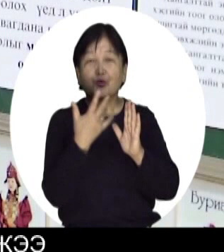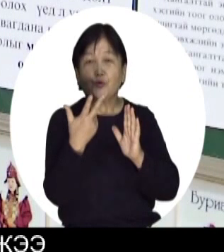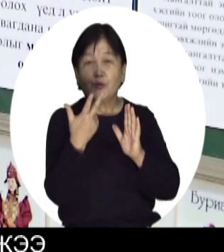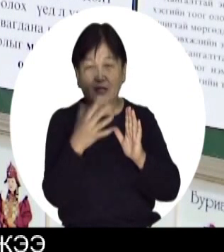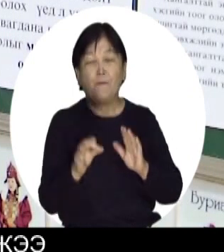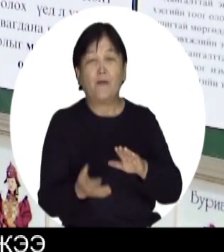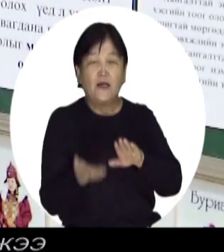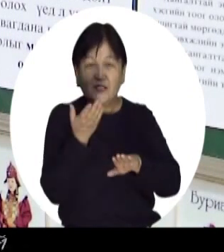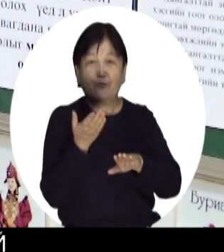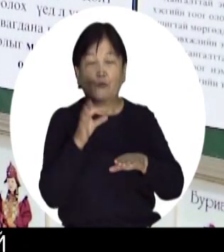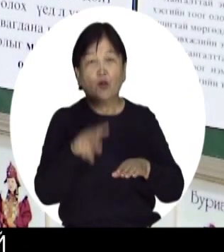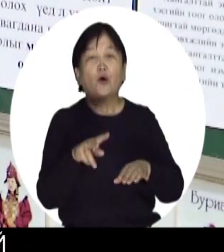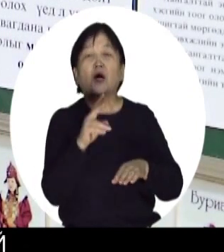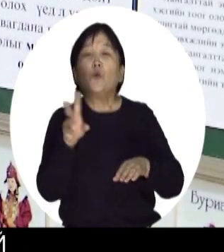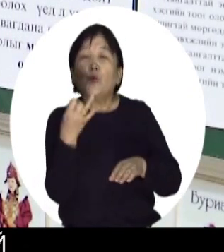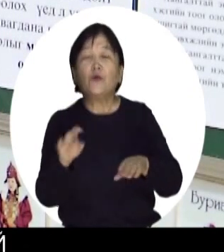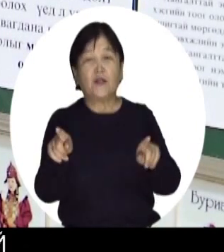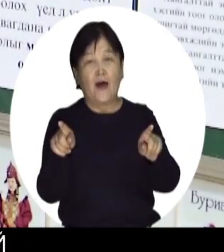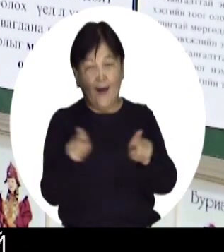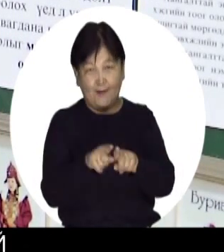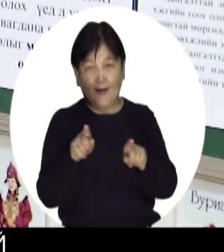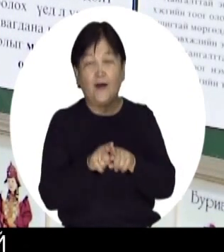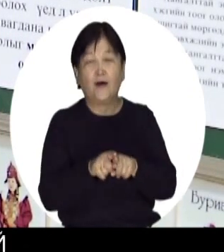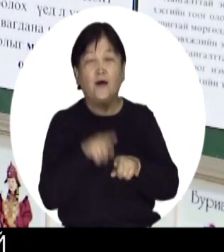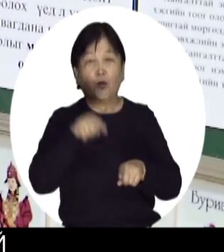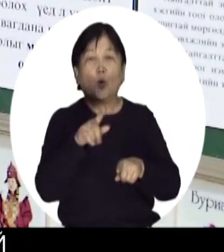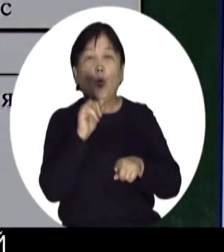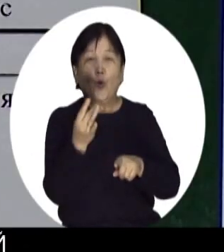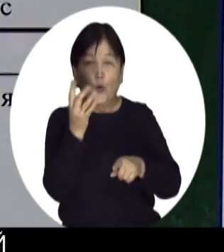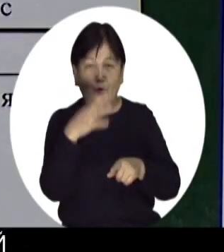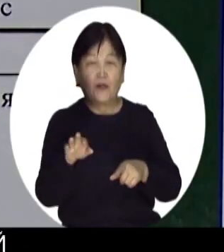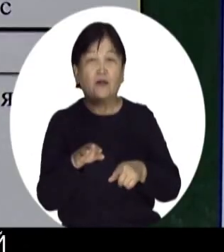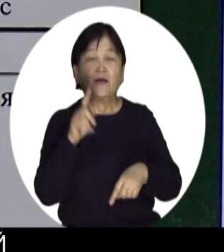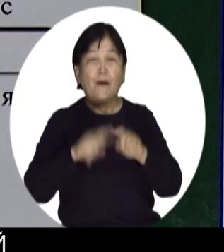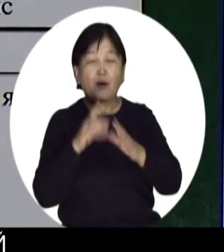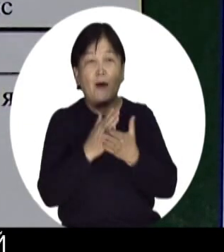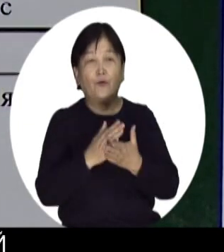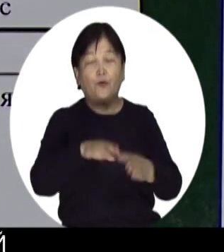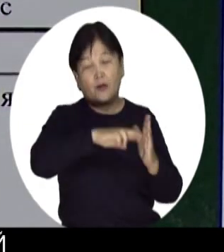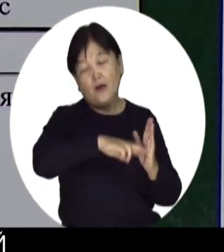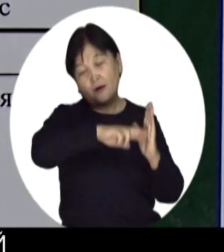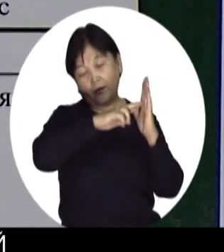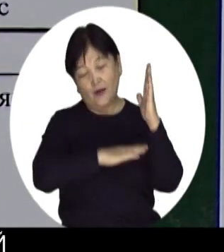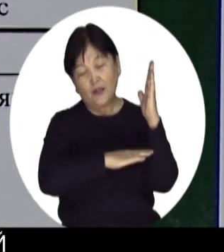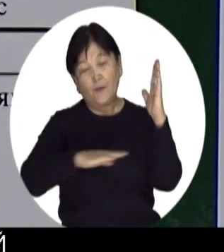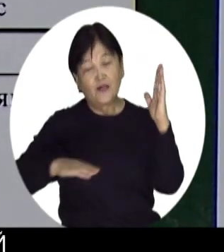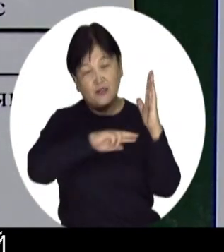боломжтой. За яг үүнтэй адилаар энэ урвлын потенциал энергийн диаграммыг харах юм бол